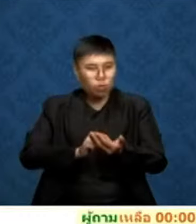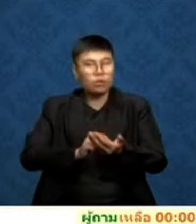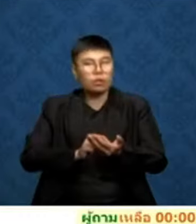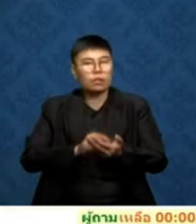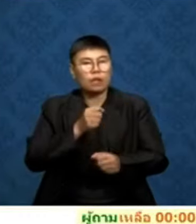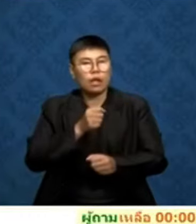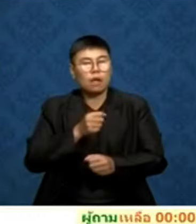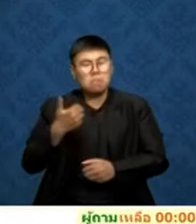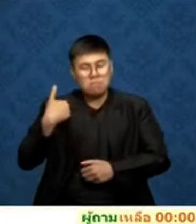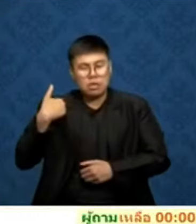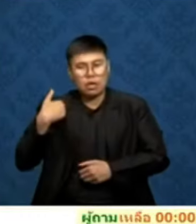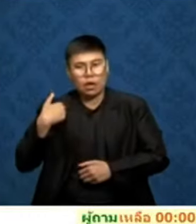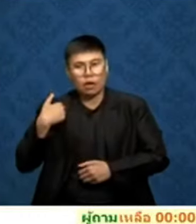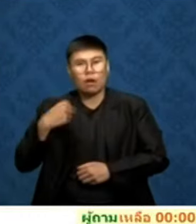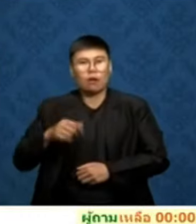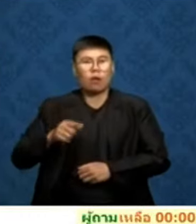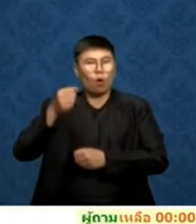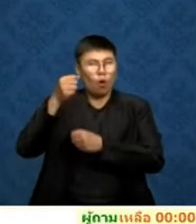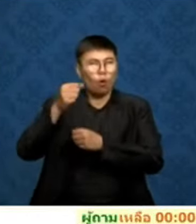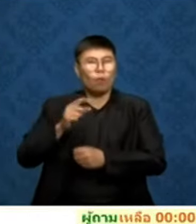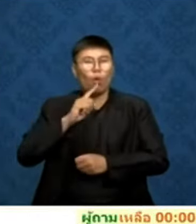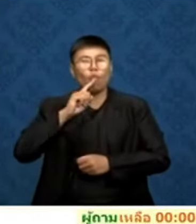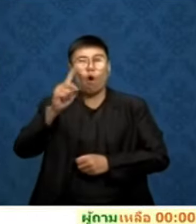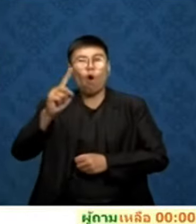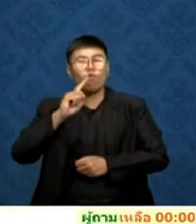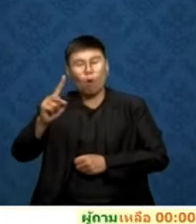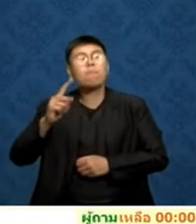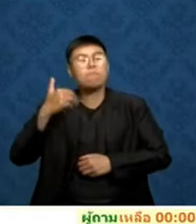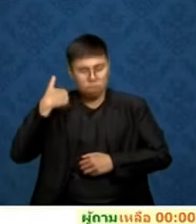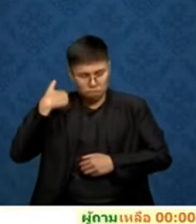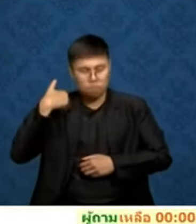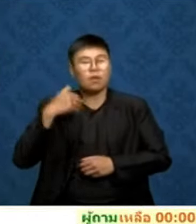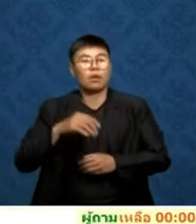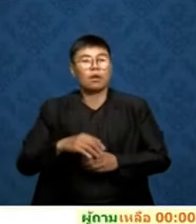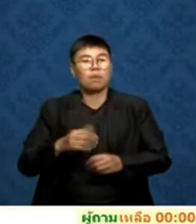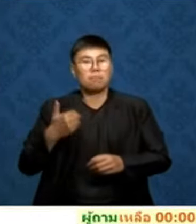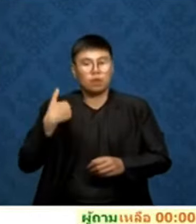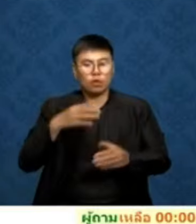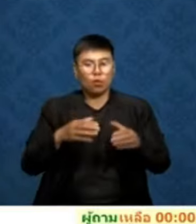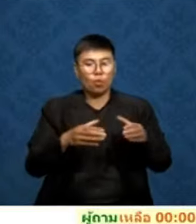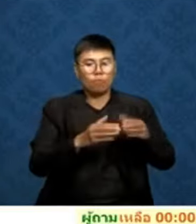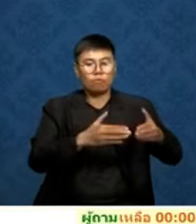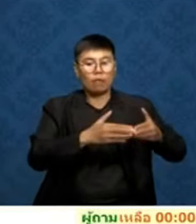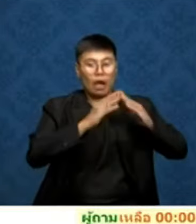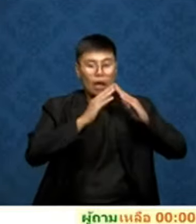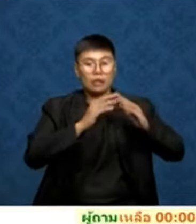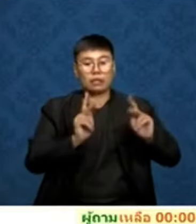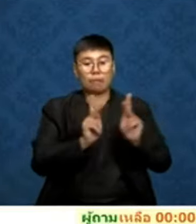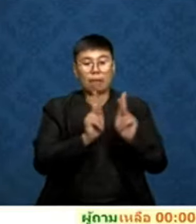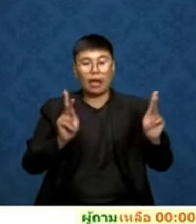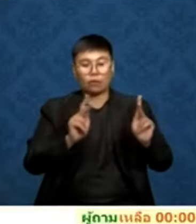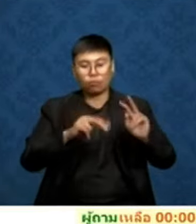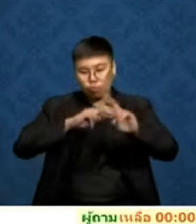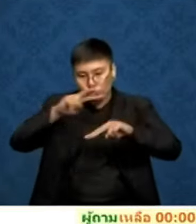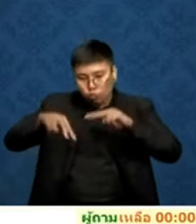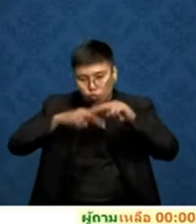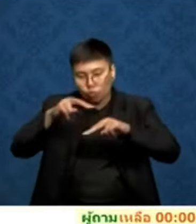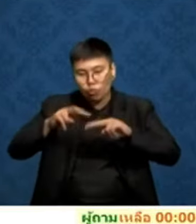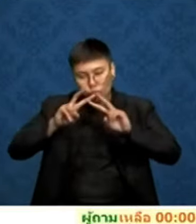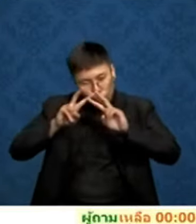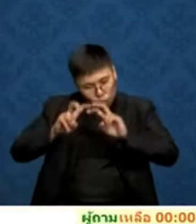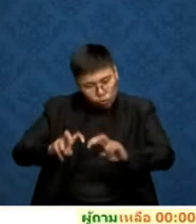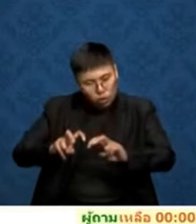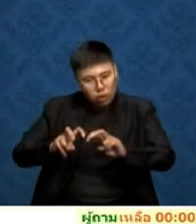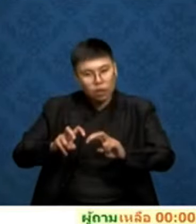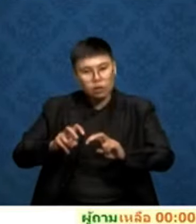การร้องเรียนขึ้นนะหรือว่าขึ้นมานะครับเราก็สามารถที่จะตั้งกรรมการนะครับในกระทรวงพาณิชย์เนี่ยครับสามารถจะตรวจสอบและพิสูจน์ได้ว่ามัน